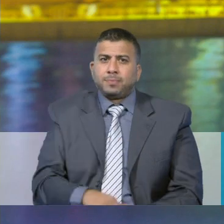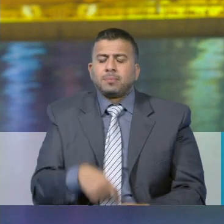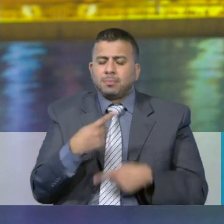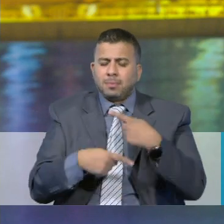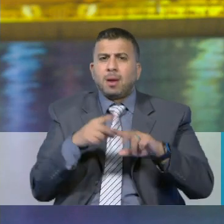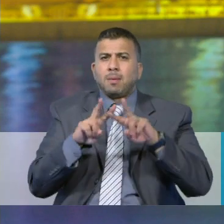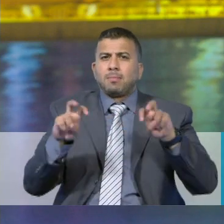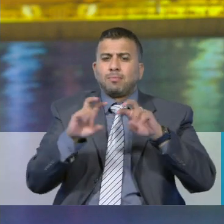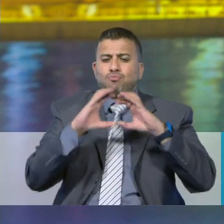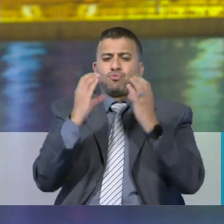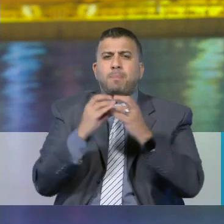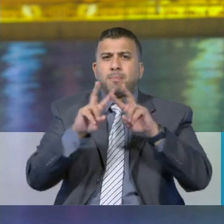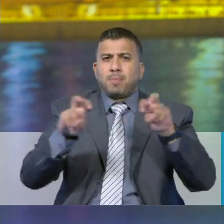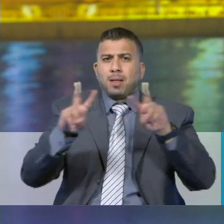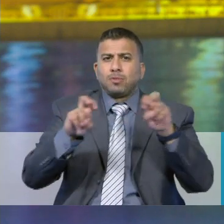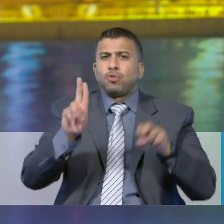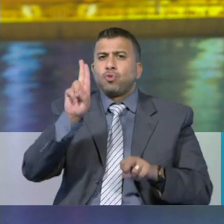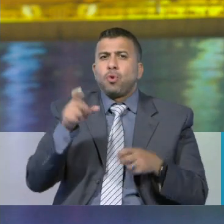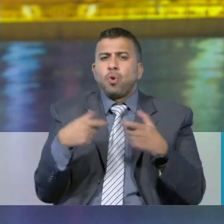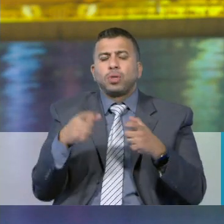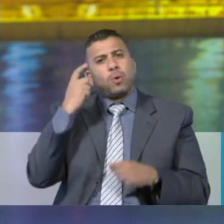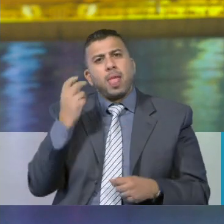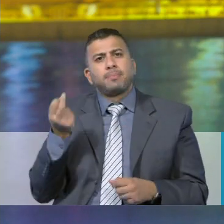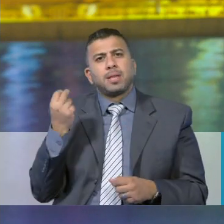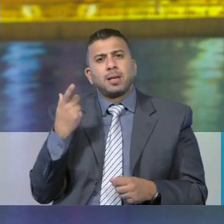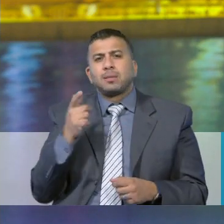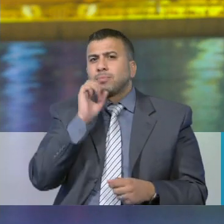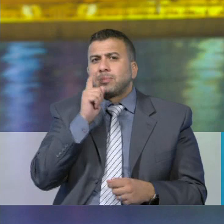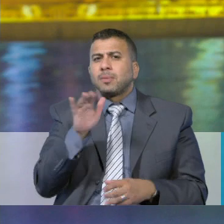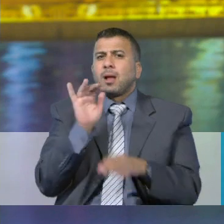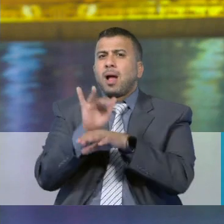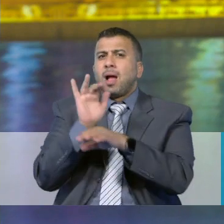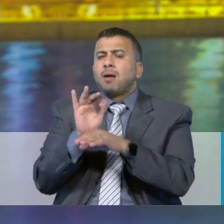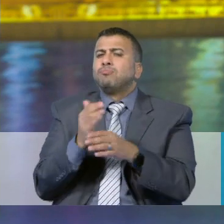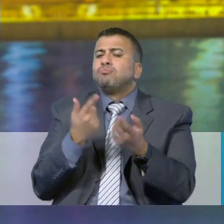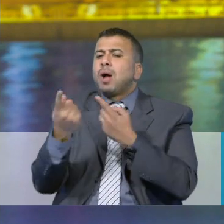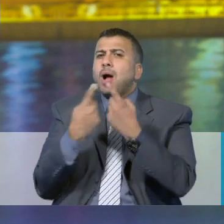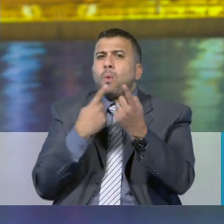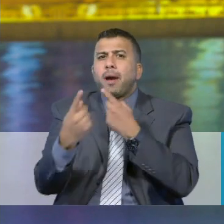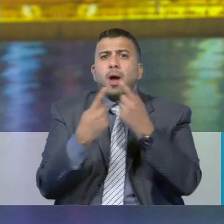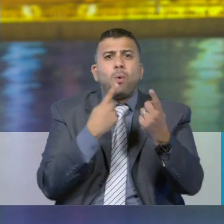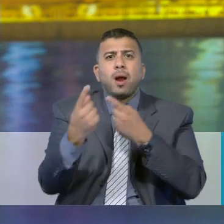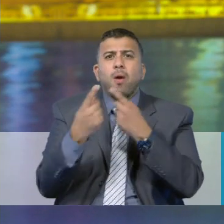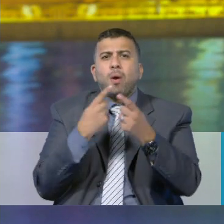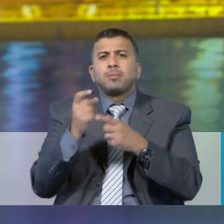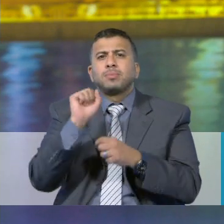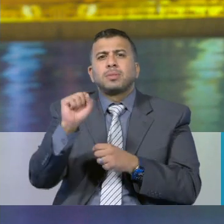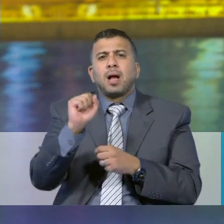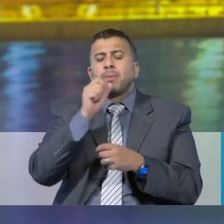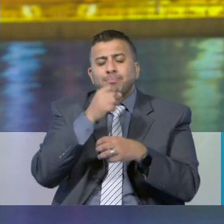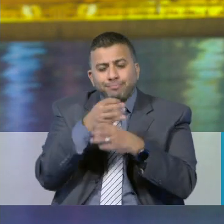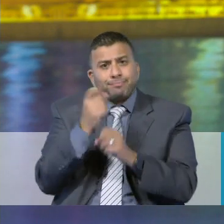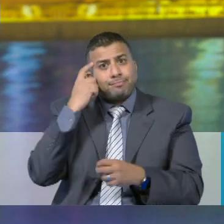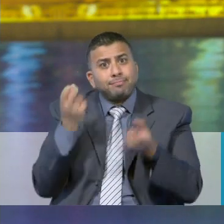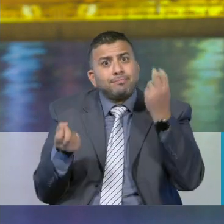يواصل مجمع الشارقة للبحوث والتكنولوجيا والابتكار عقد سلسلة من الحلقات الحوارية الخاصة بالمختبرات